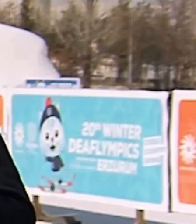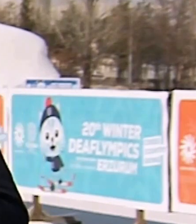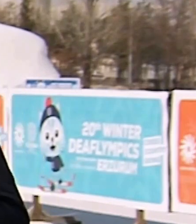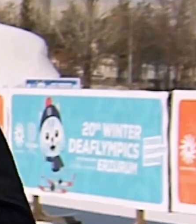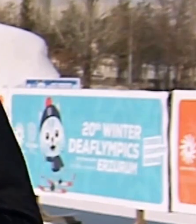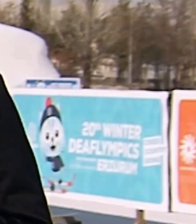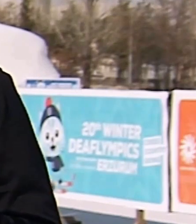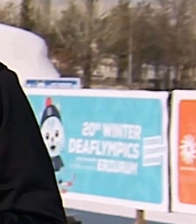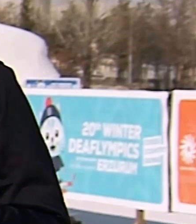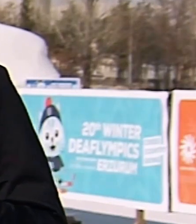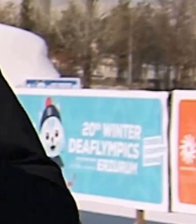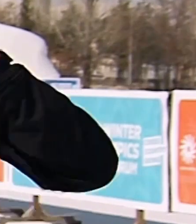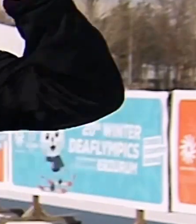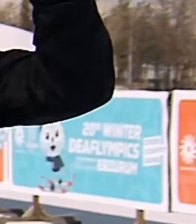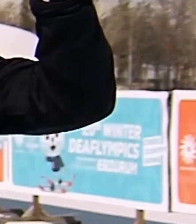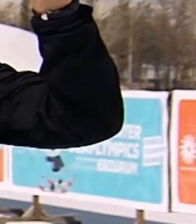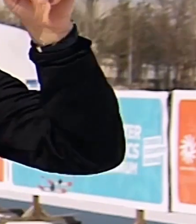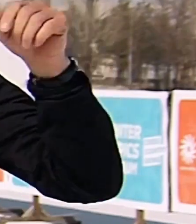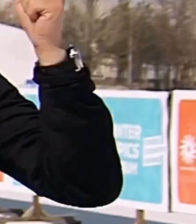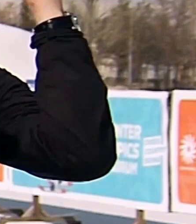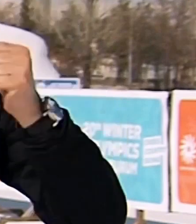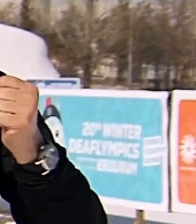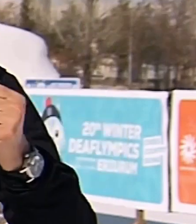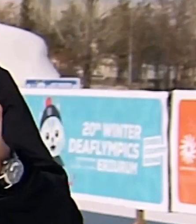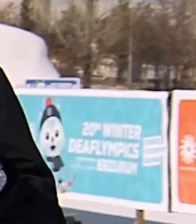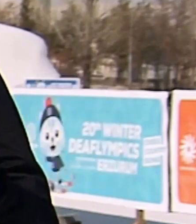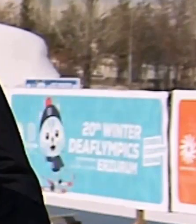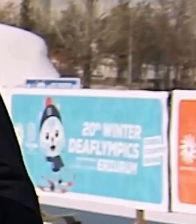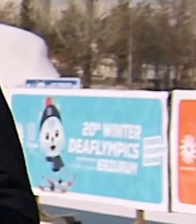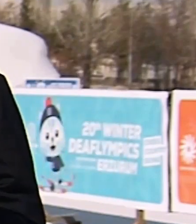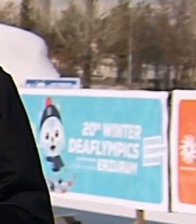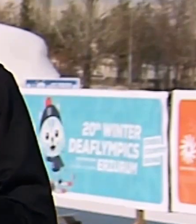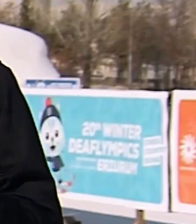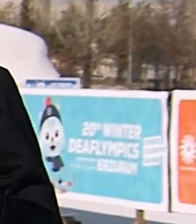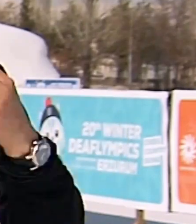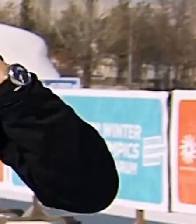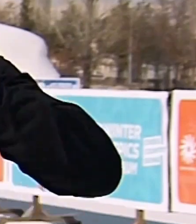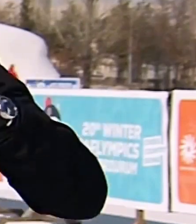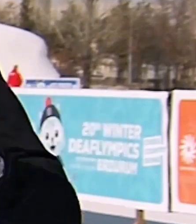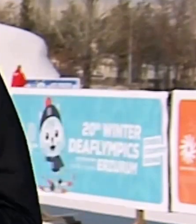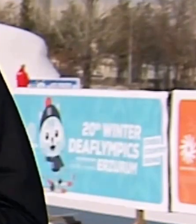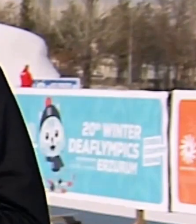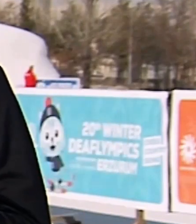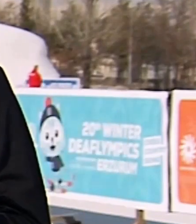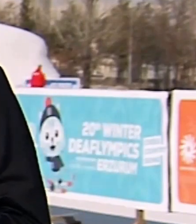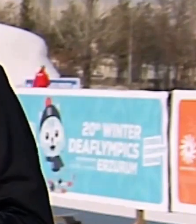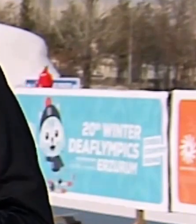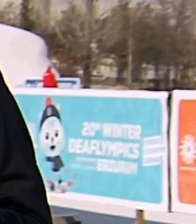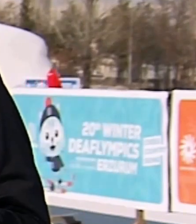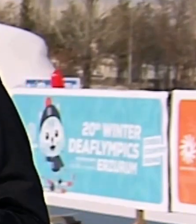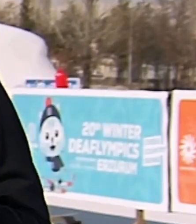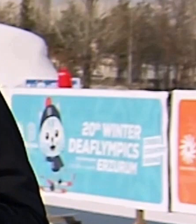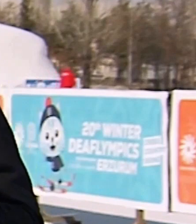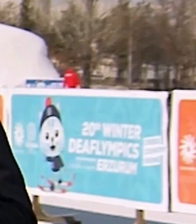те, що під час війни у нас тут змагання, наші міста бомблять, тому це все